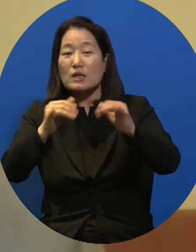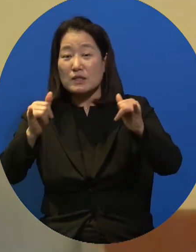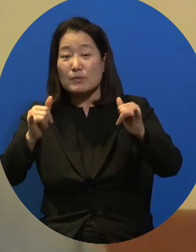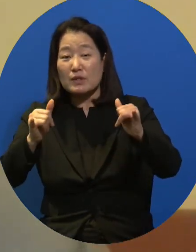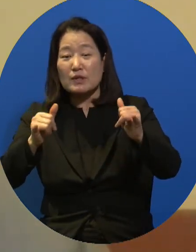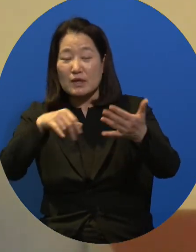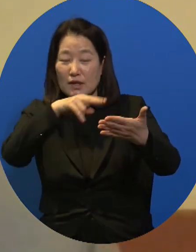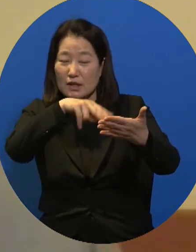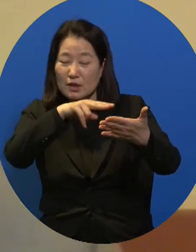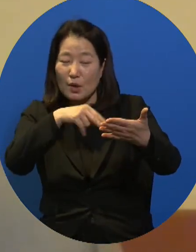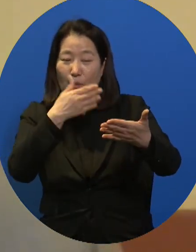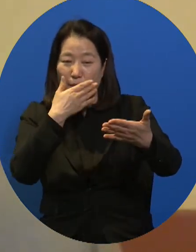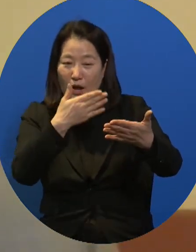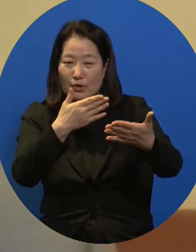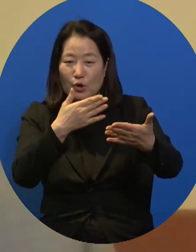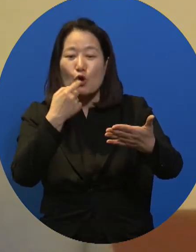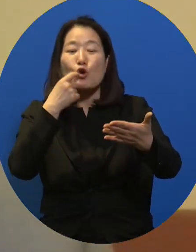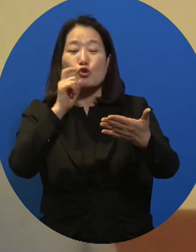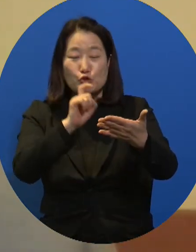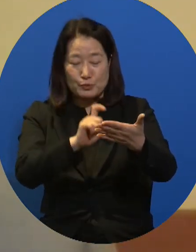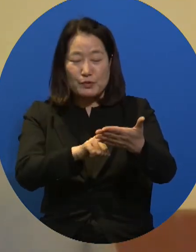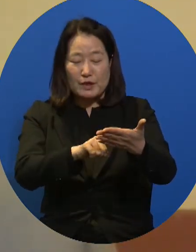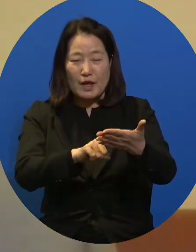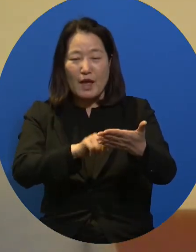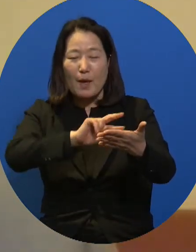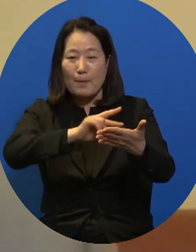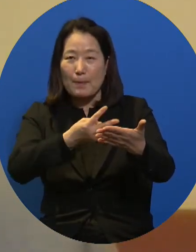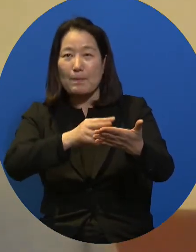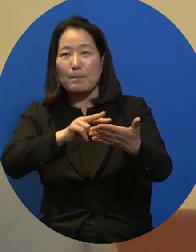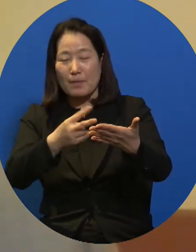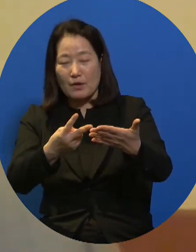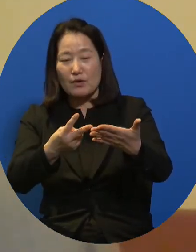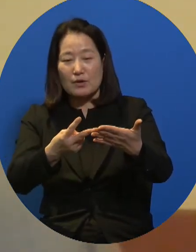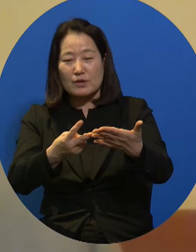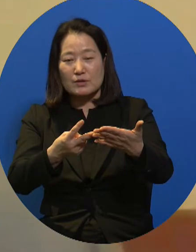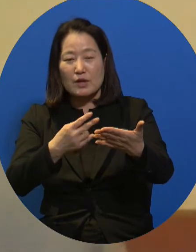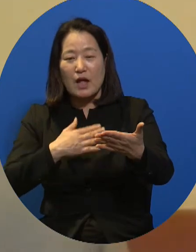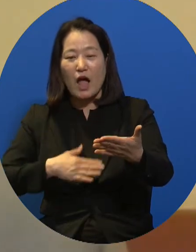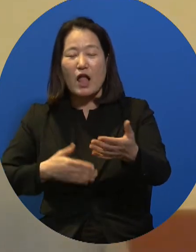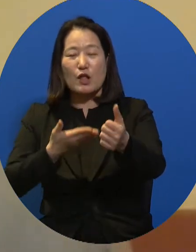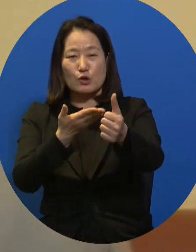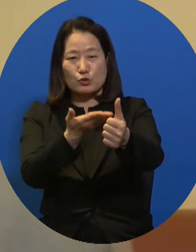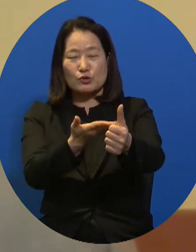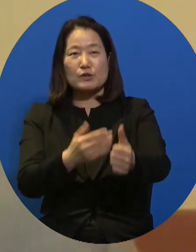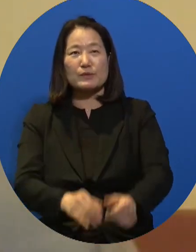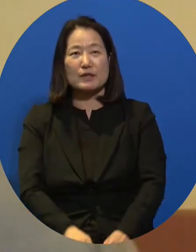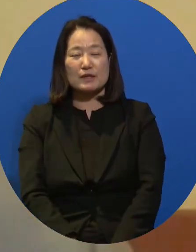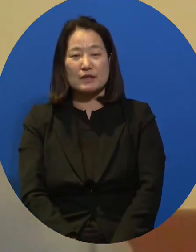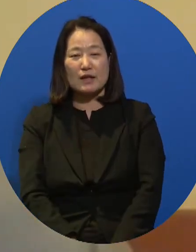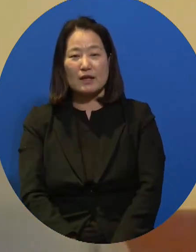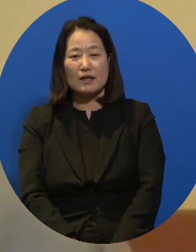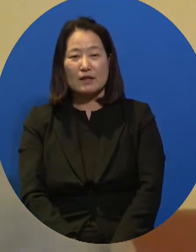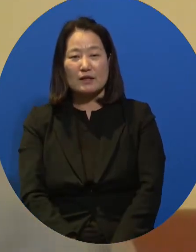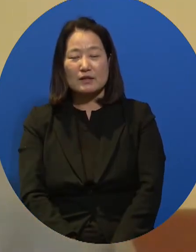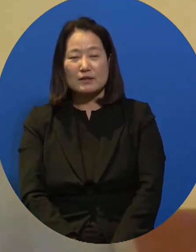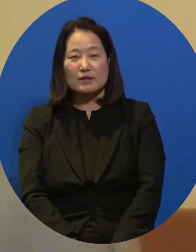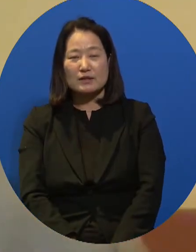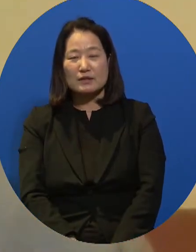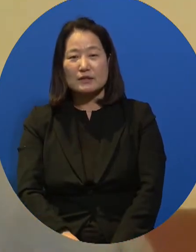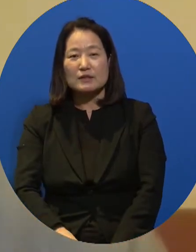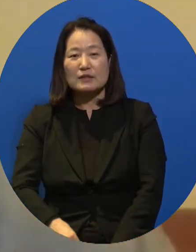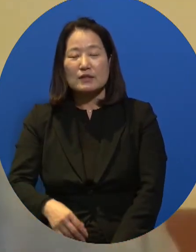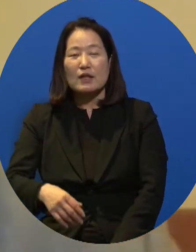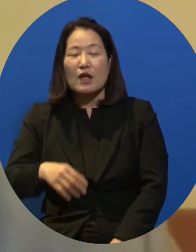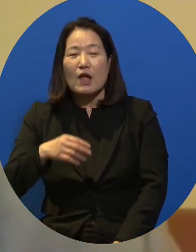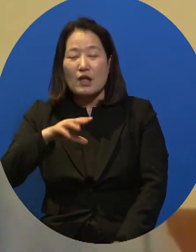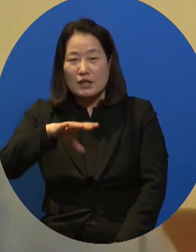있는 분들도 이해할 수 있도록 그렇게 바꾸어서 제공을 했습니다. 그래서 처음 조사 보고서가 나온